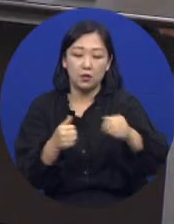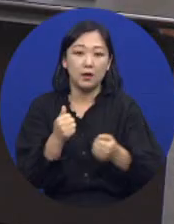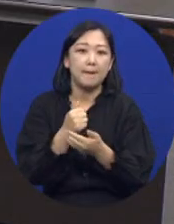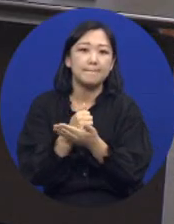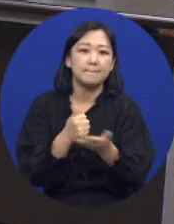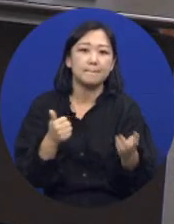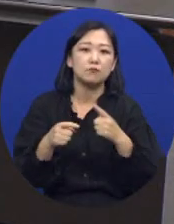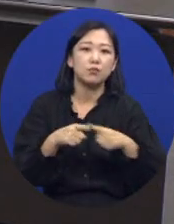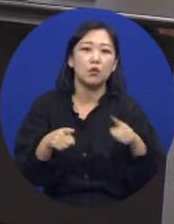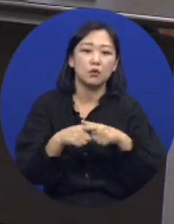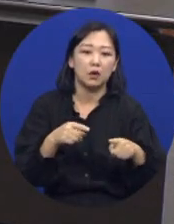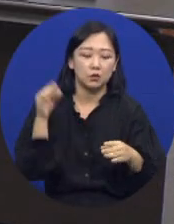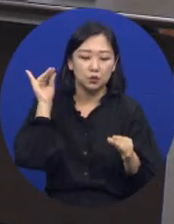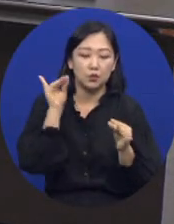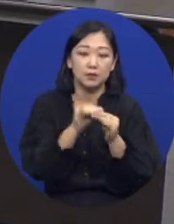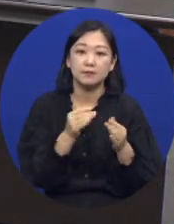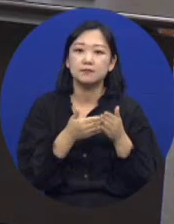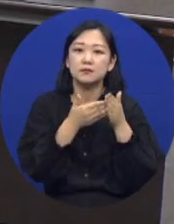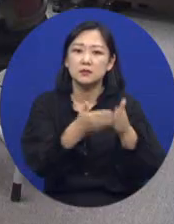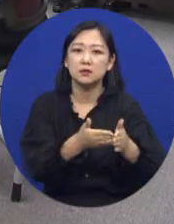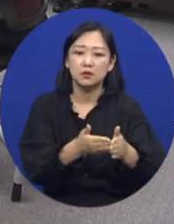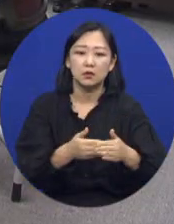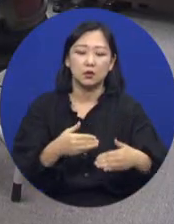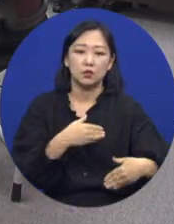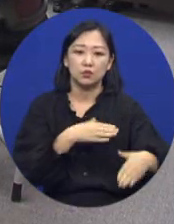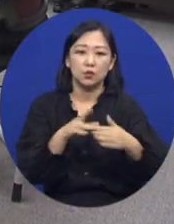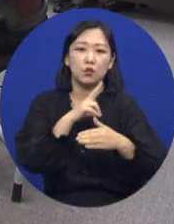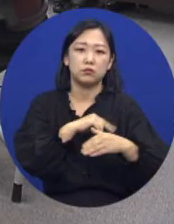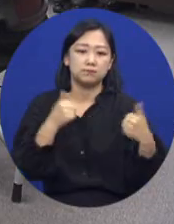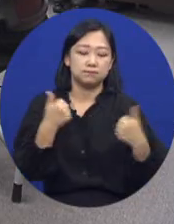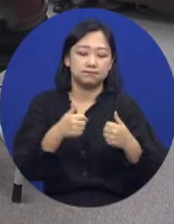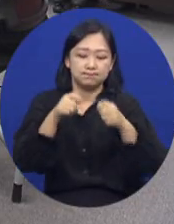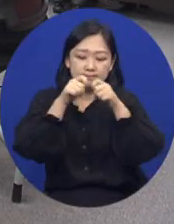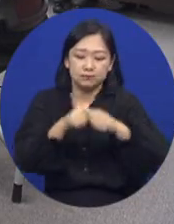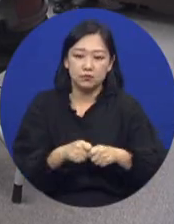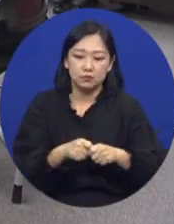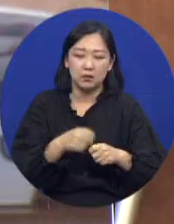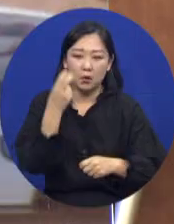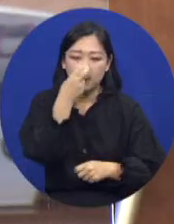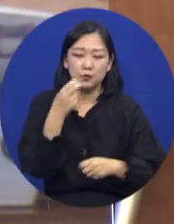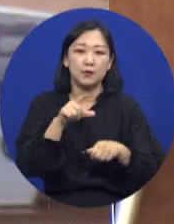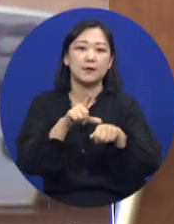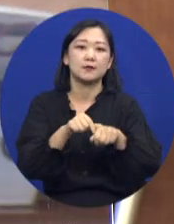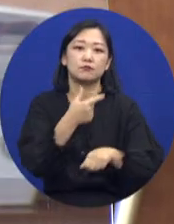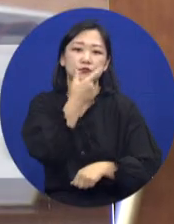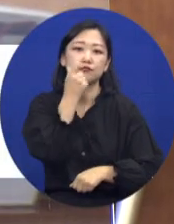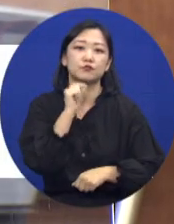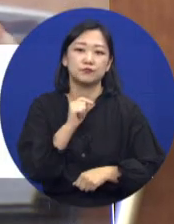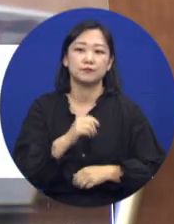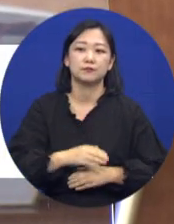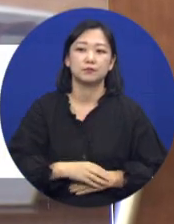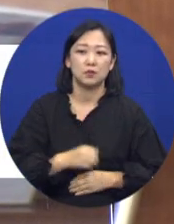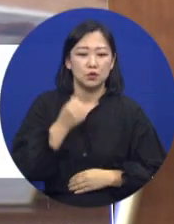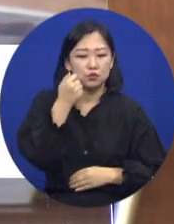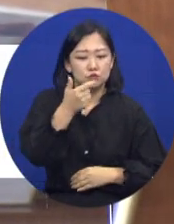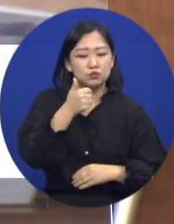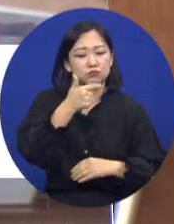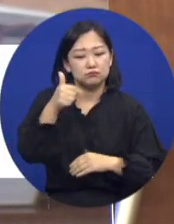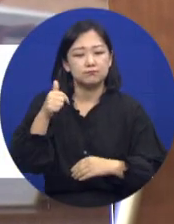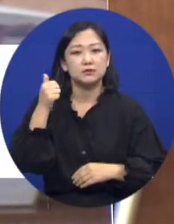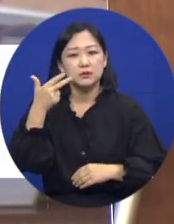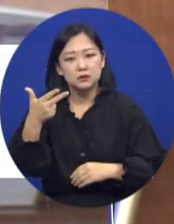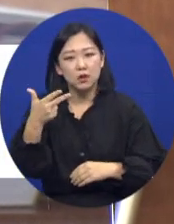환경영향평가 동의안을 제출하면서 도의회가 꼼꼼하게 검토할 시간이 부족했다는 겁니다. 최소한 6개월 전이나 7개월 전에